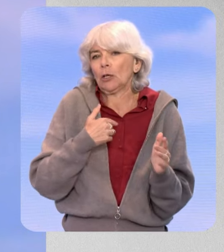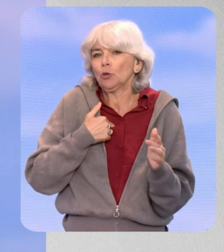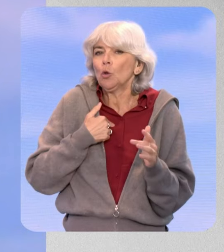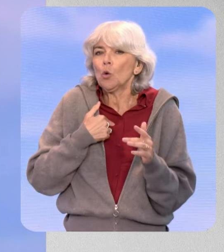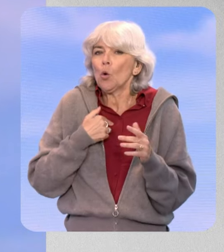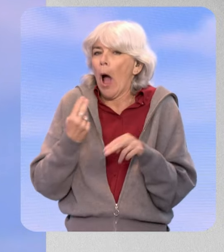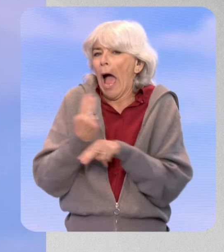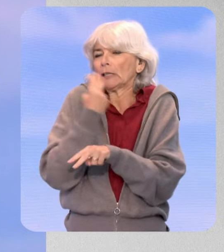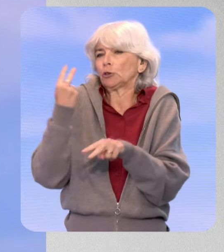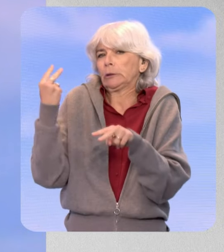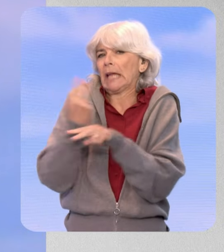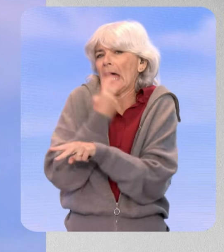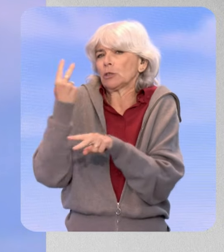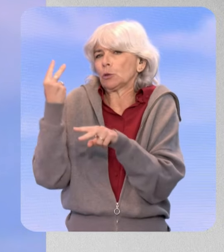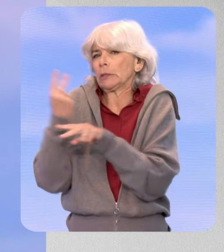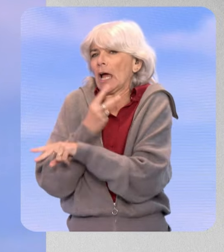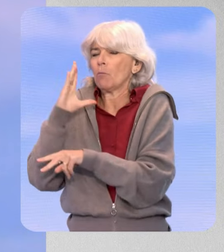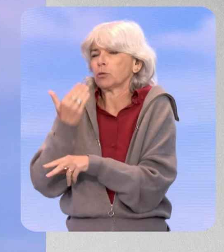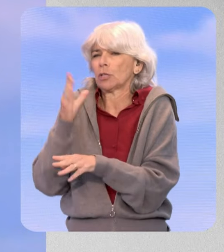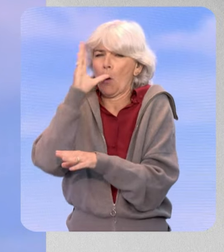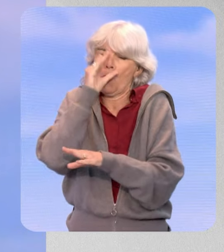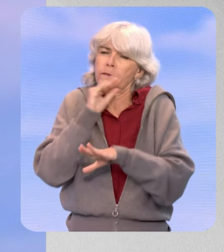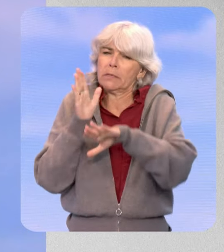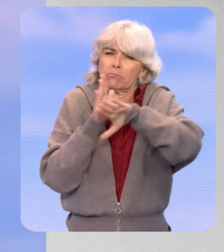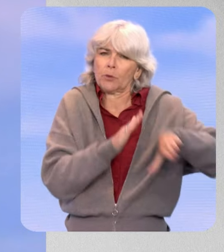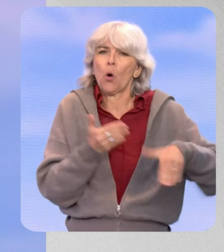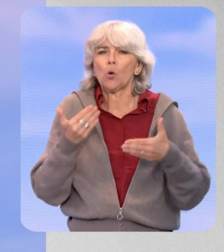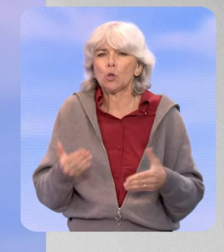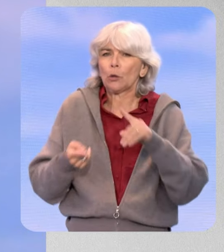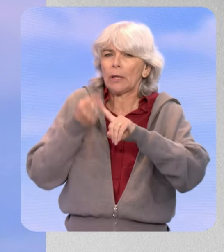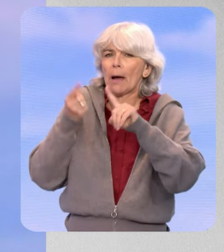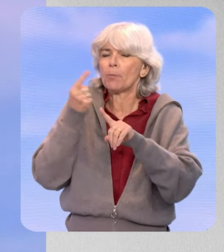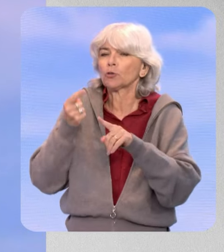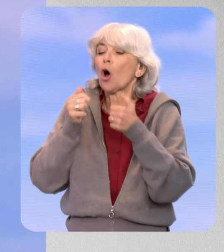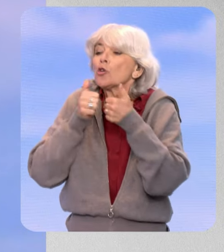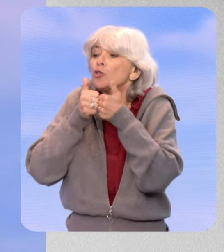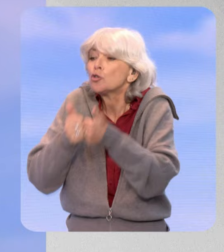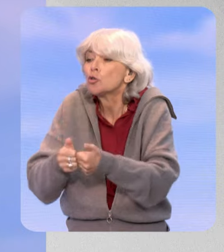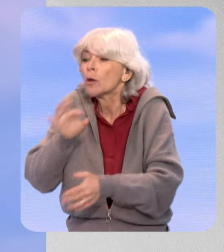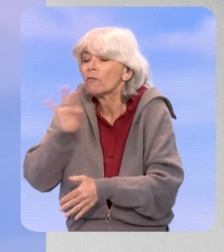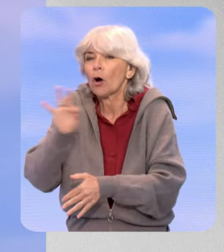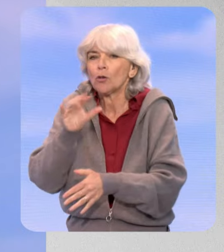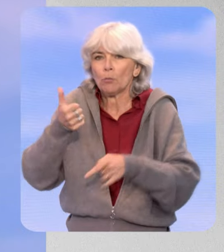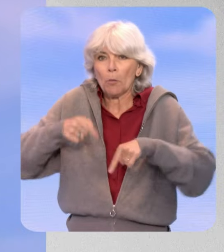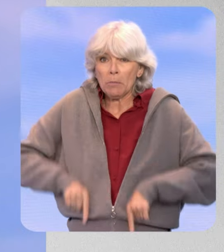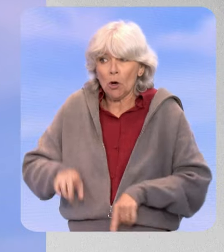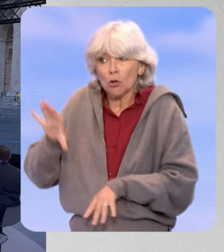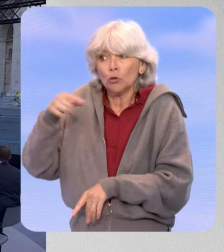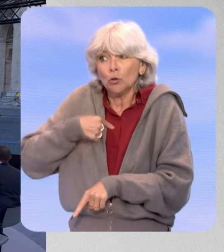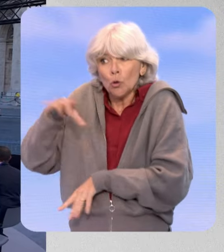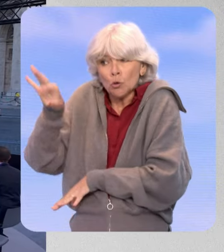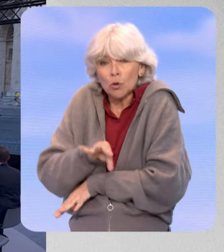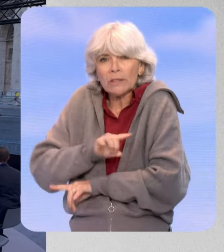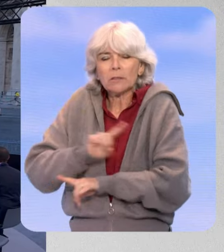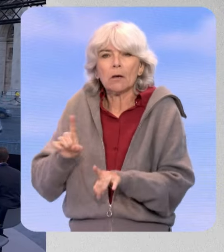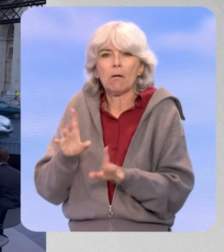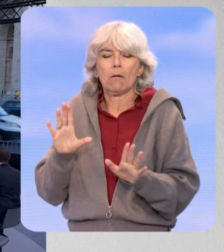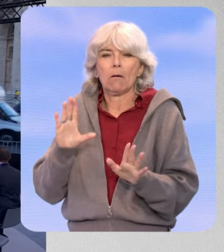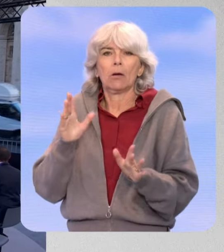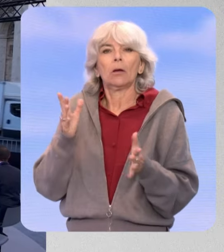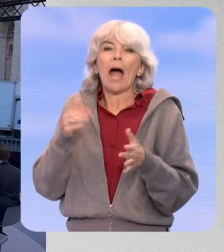faisons insulter à longueur de plateau. Je pense que tout ça, il faut l'oublier. Aujourd'hui, ce qui compte, c'est l'intérêt des Français. Il y a un Premier ministre, on ne l'a pas choisi. Il est là. Nous ne sommes pas l'agence